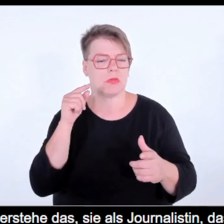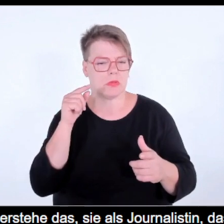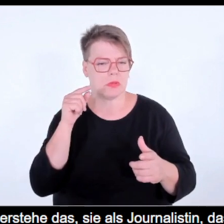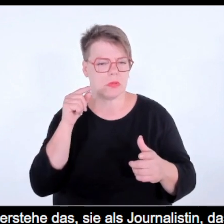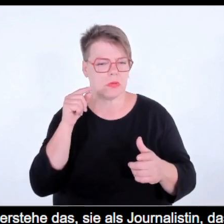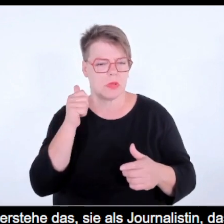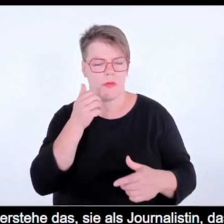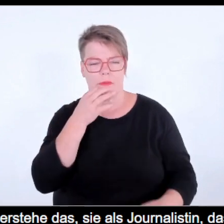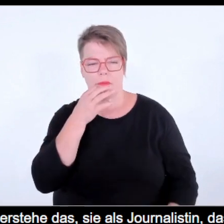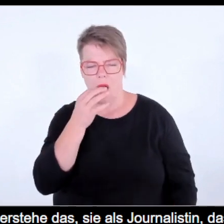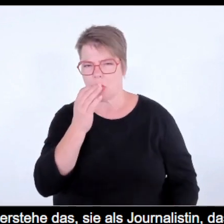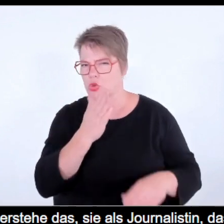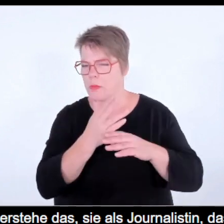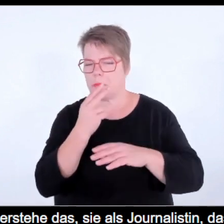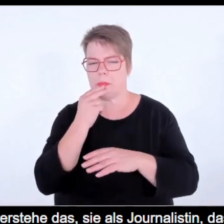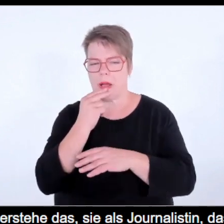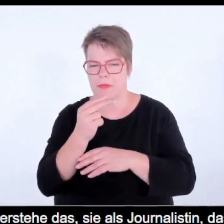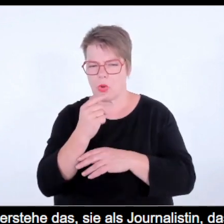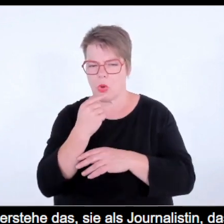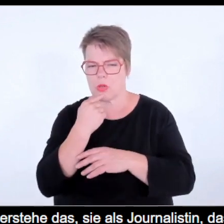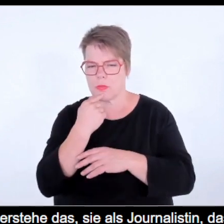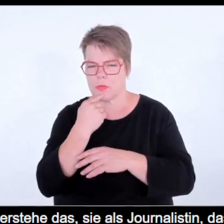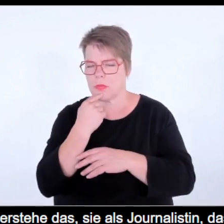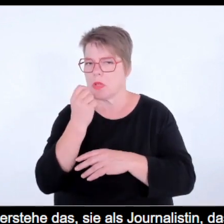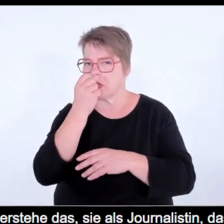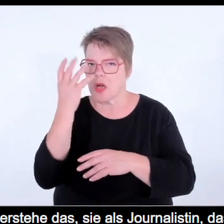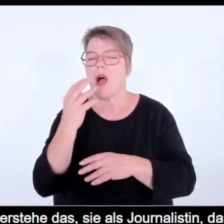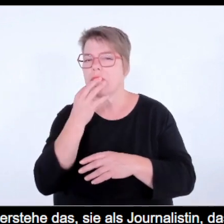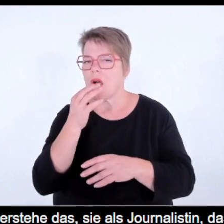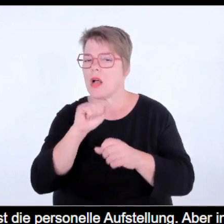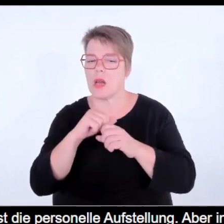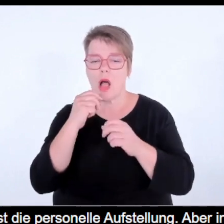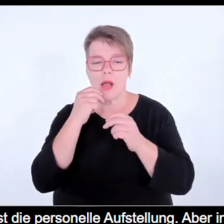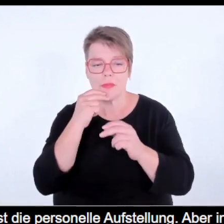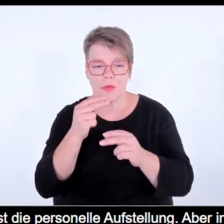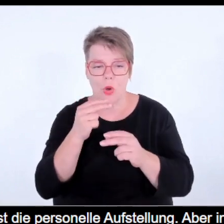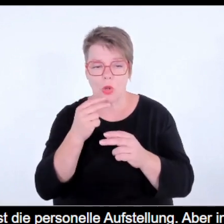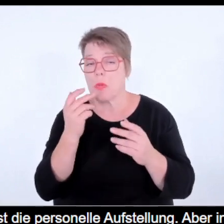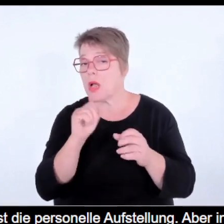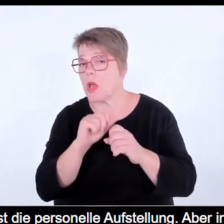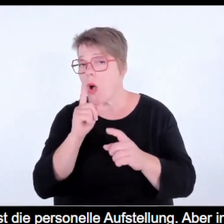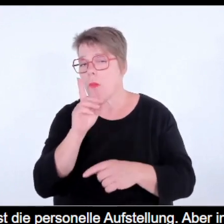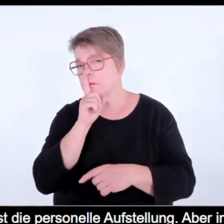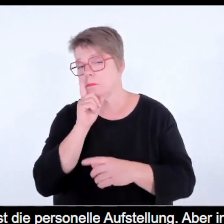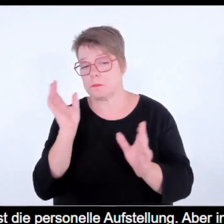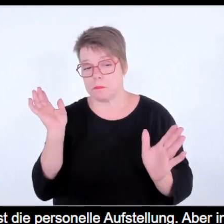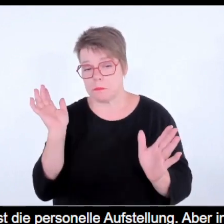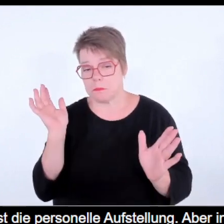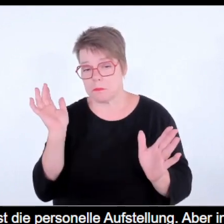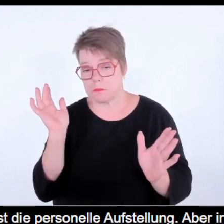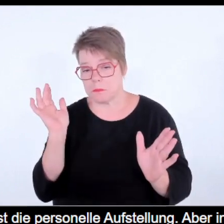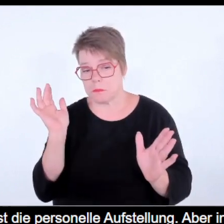Sie mir jetzt erwidern. Das Interview auch häufig passiert, wie ich es gelesen habe. Ich glaube, wir denken an das gleiche Interview.